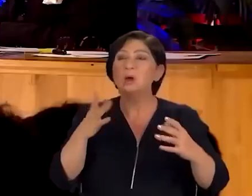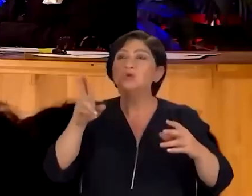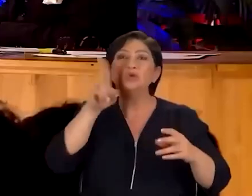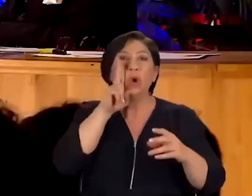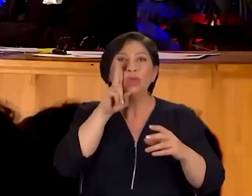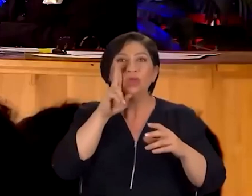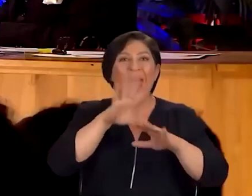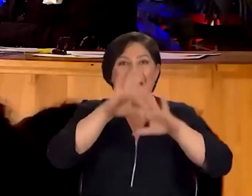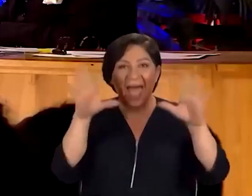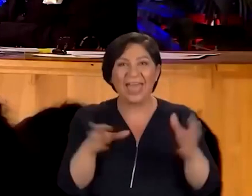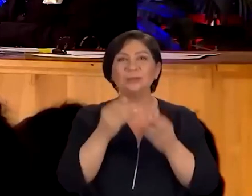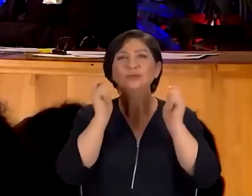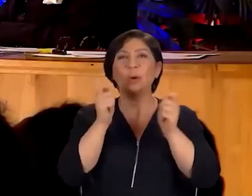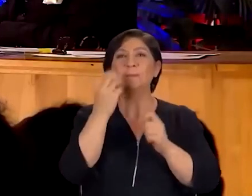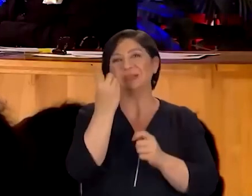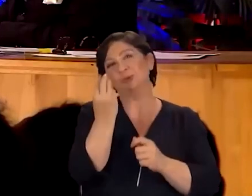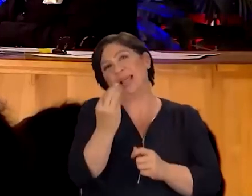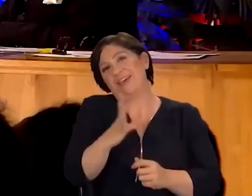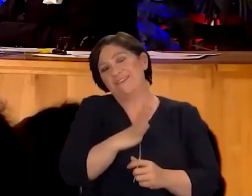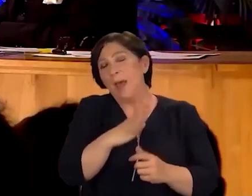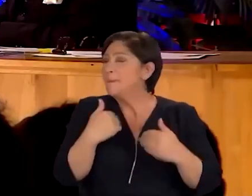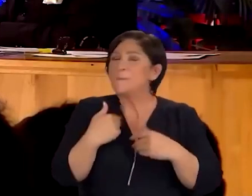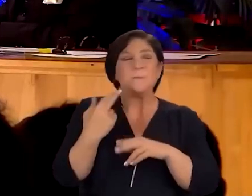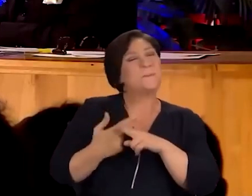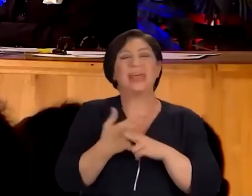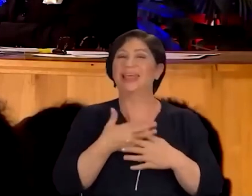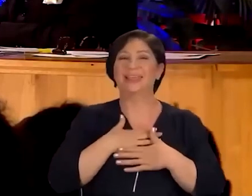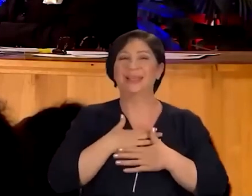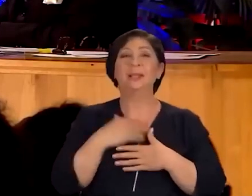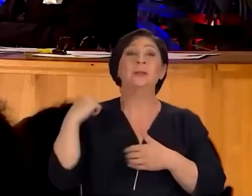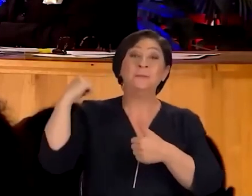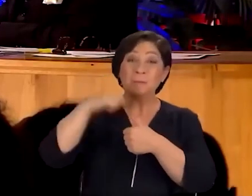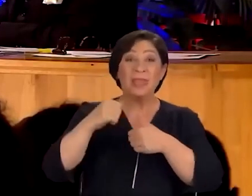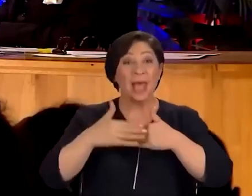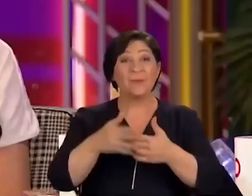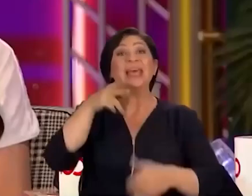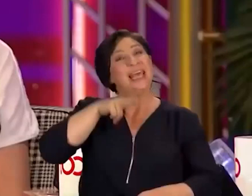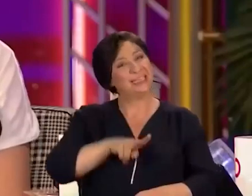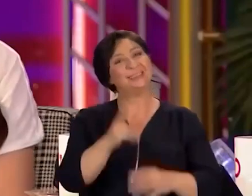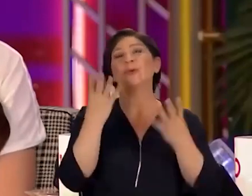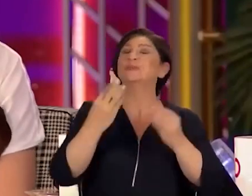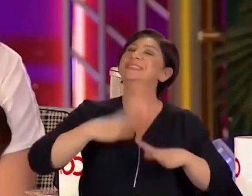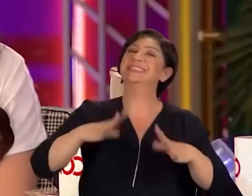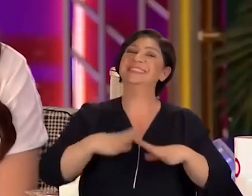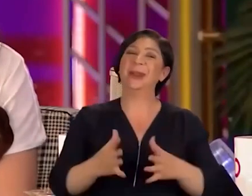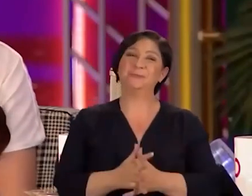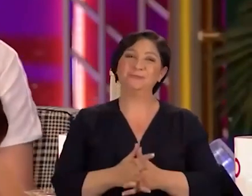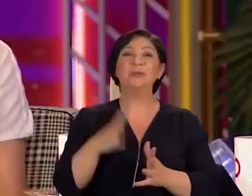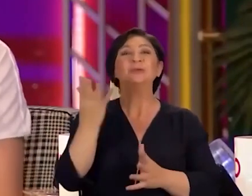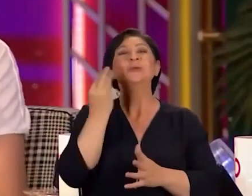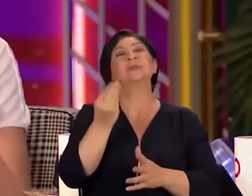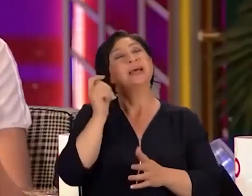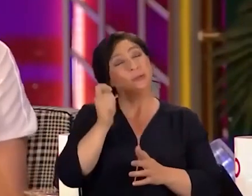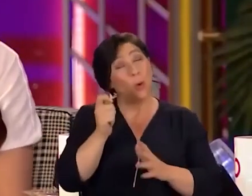finalde işte her zorluğun bir güzelliği varmış ya, onu da yaşadım. Bir daha hamile kalsam bir daha ikiz çocuklarım olsun isterim. O kadar